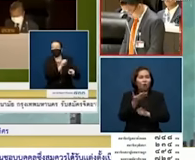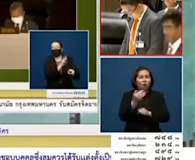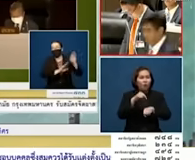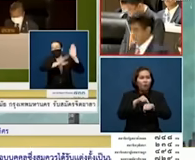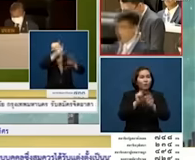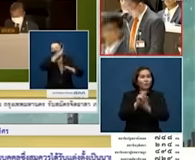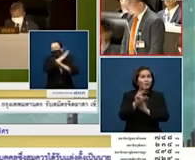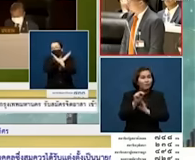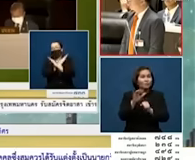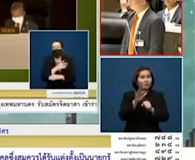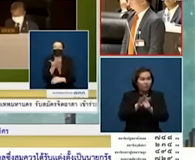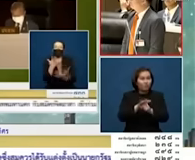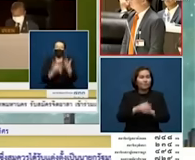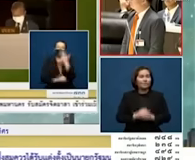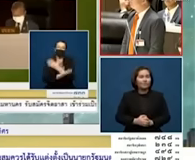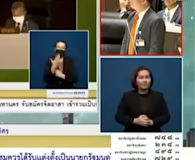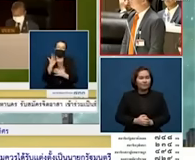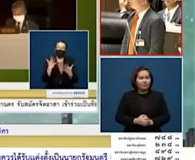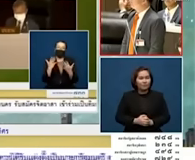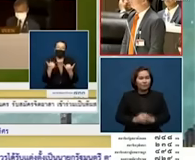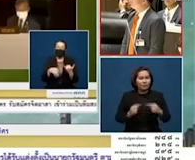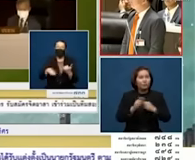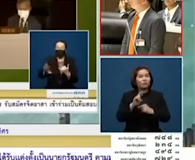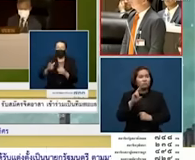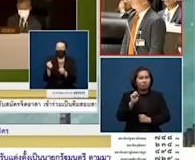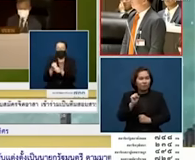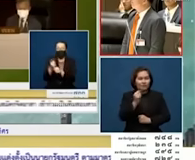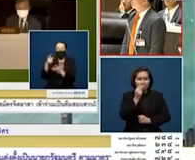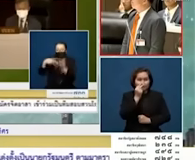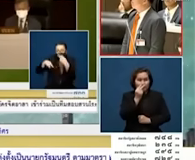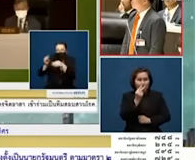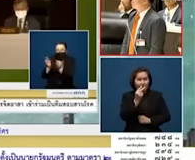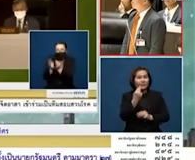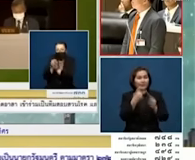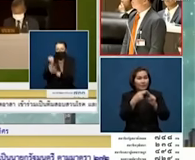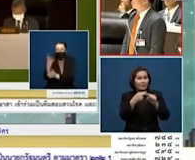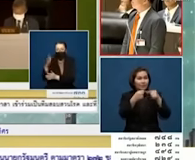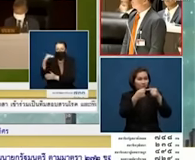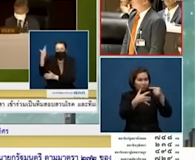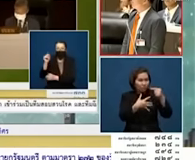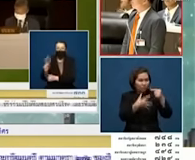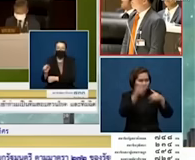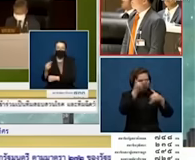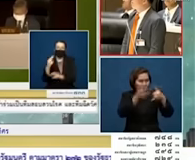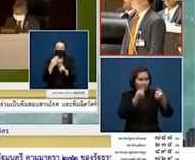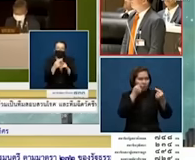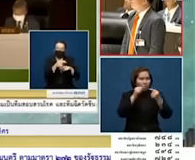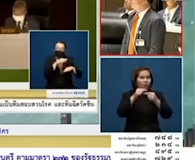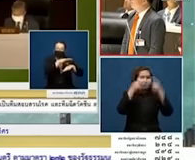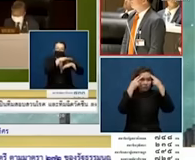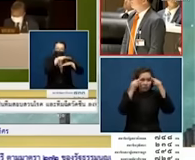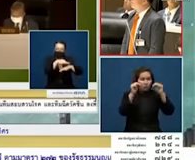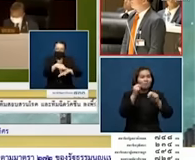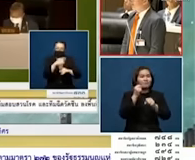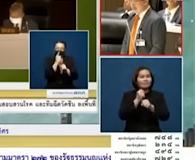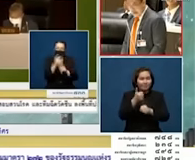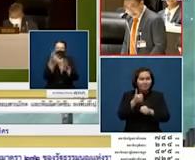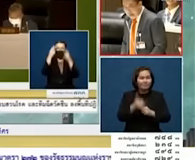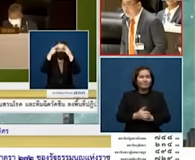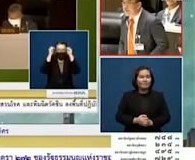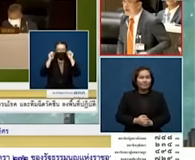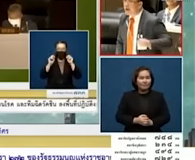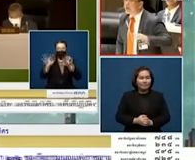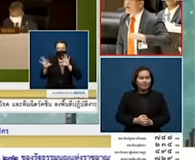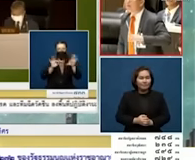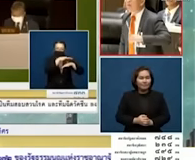ห ตอนนั้นอ่ะที่คุณสมชายพูดแบบนี้จริงแต่ตอนนั้นมันไม่มีเรื่องมาตรา112นะฮะ